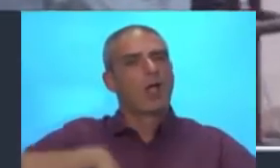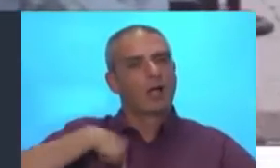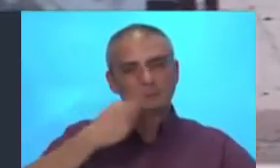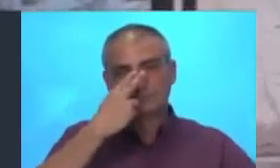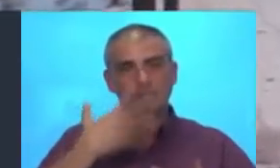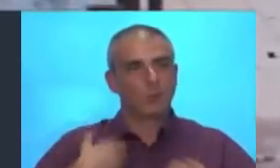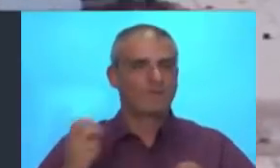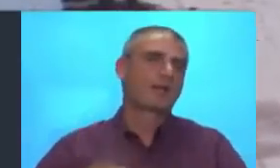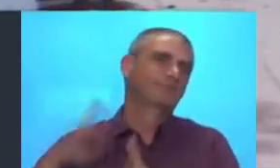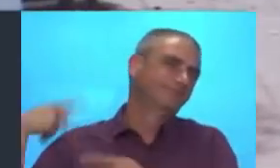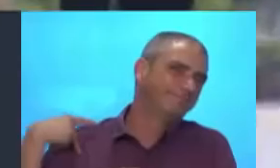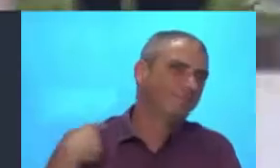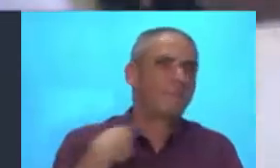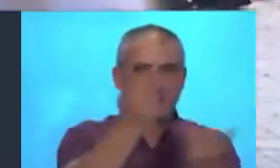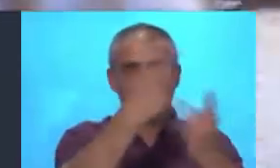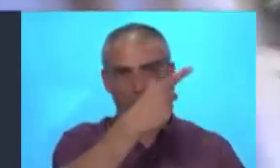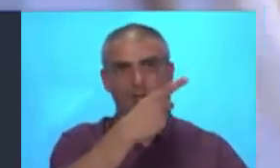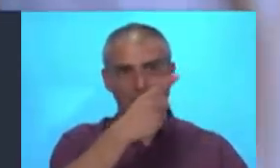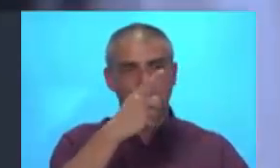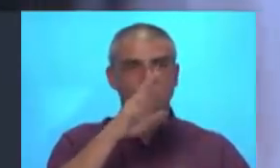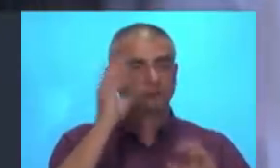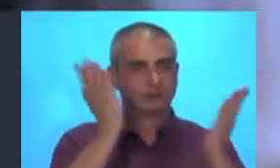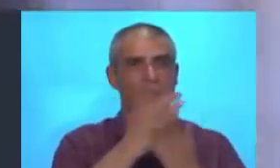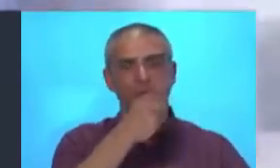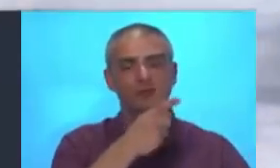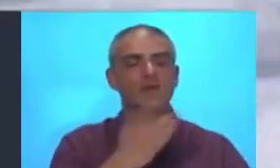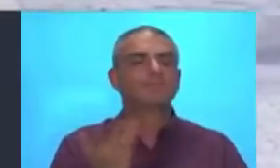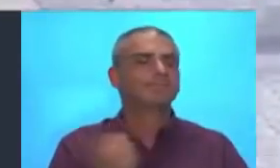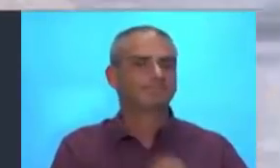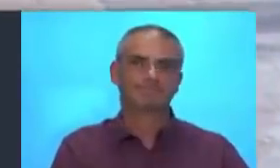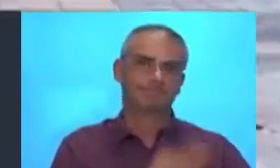בילד ופינו אותו לבית החולים סורוקה, שם למרבה הצער נקבע מותו.